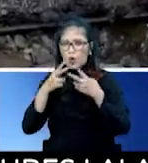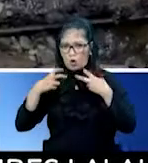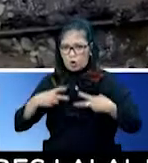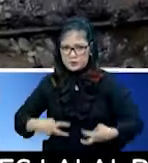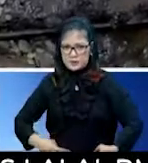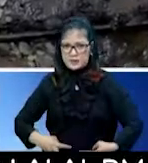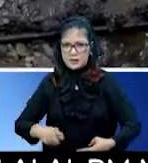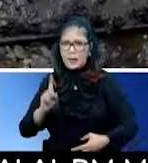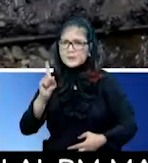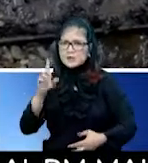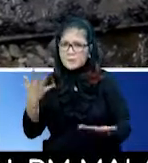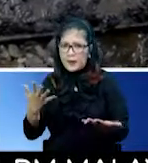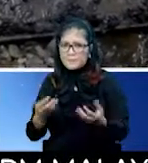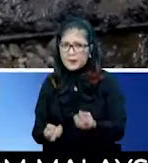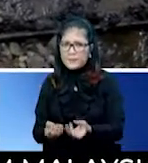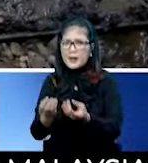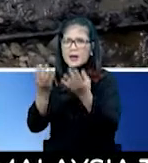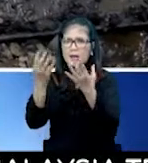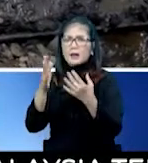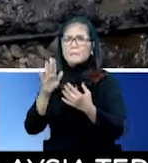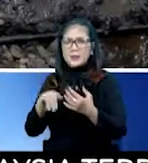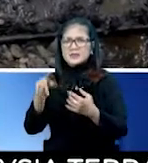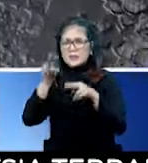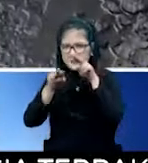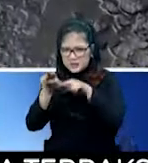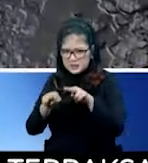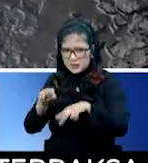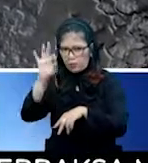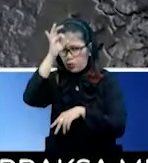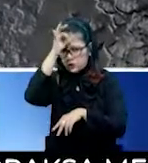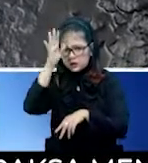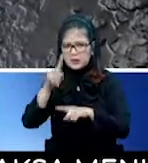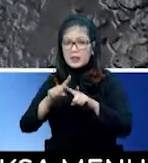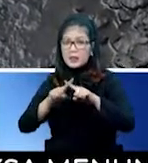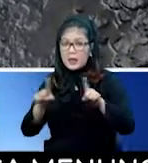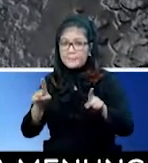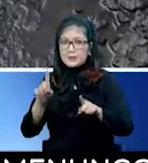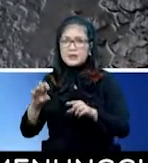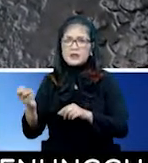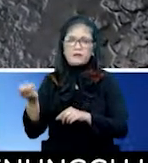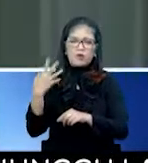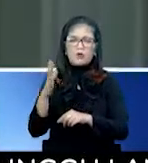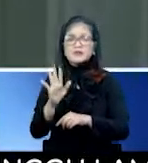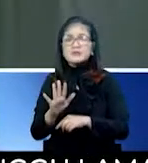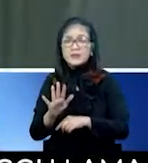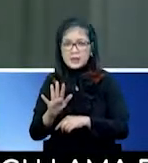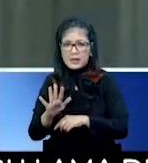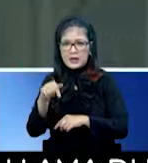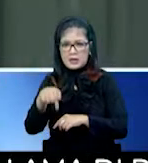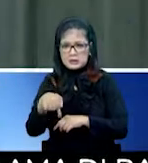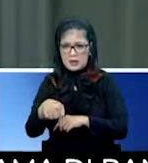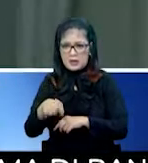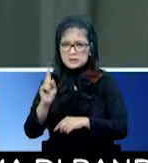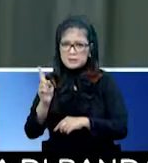kejadian kebakaran sendiri masih didalami oleh pihak kepolisian. Namun berdasarkan informasi sementara yang kami terima, penyebab kebakaran